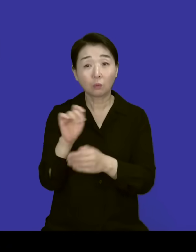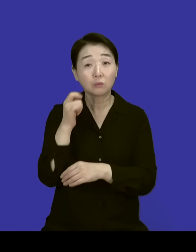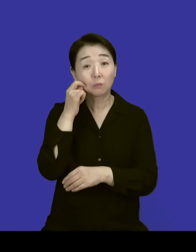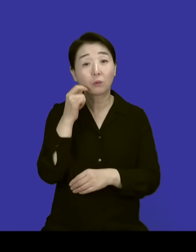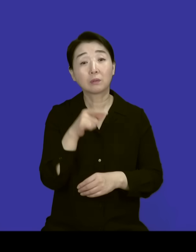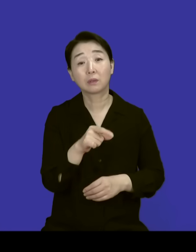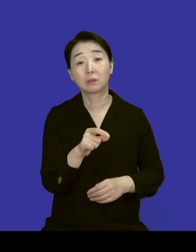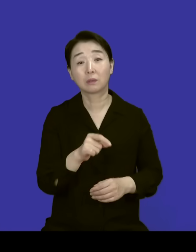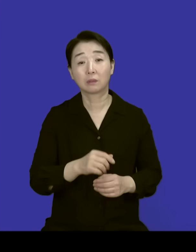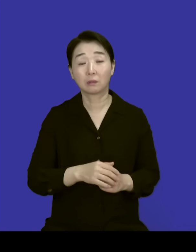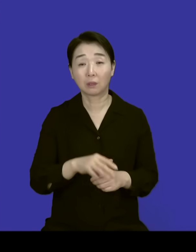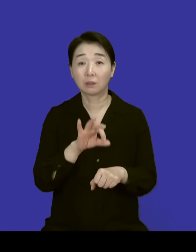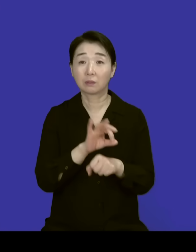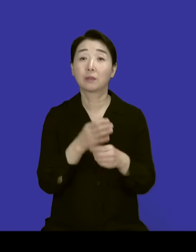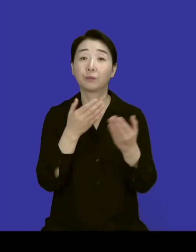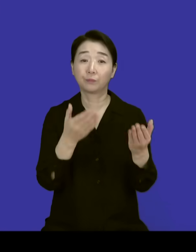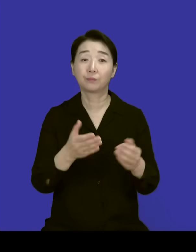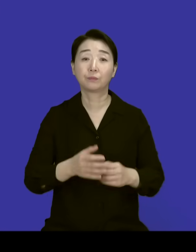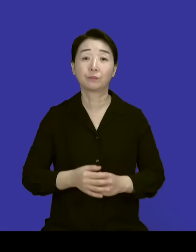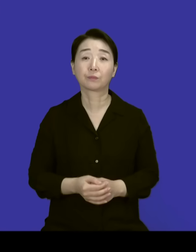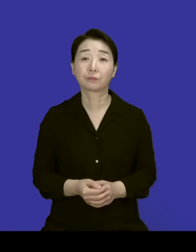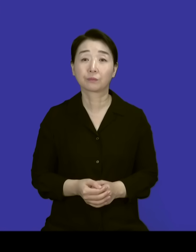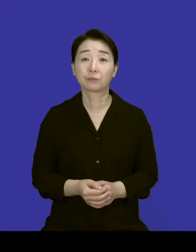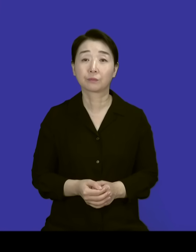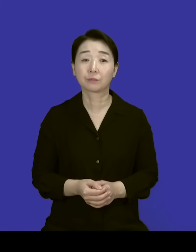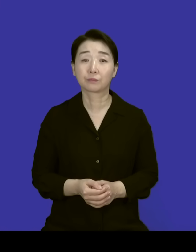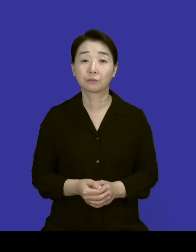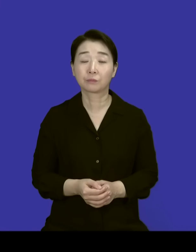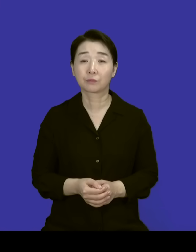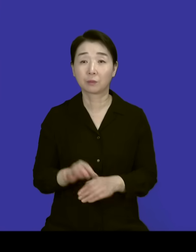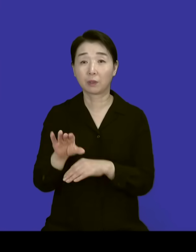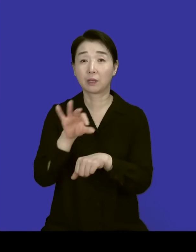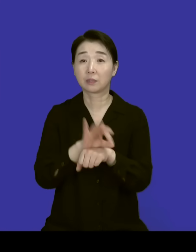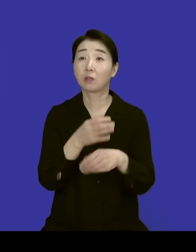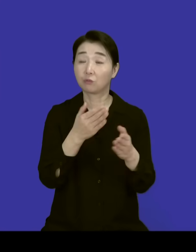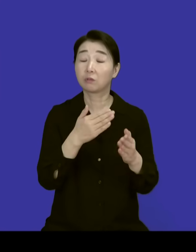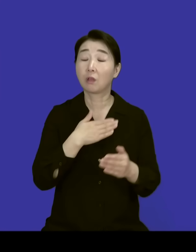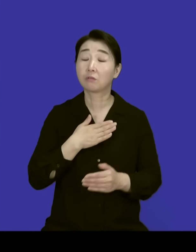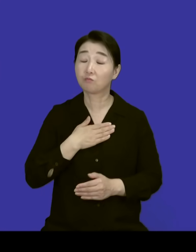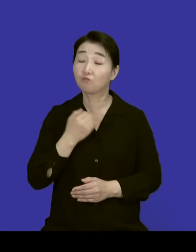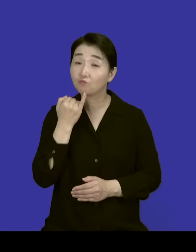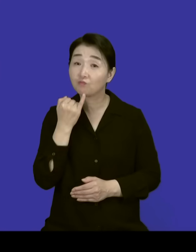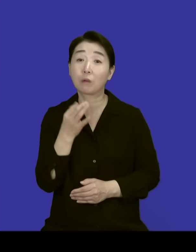예. 사준다고. 바로 사줄게 이제 잘 됐잖아 내가 되게.